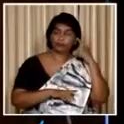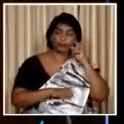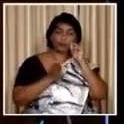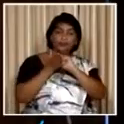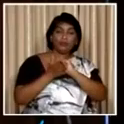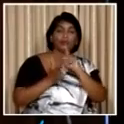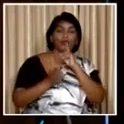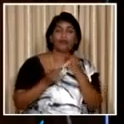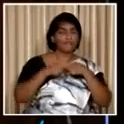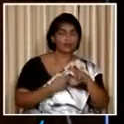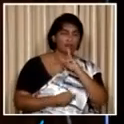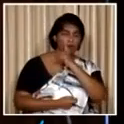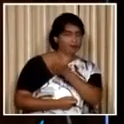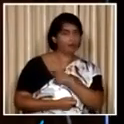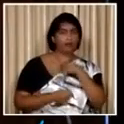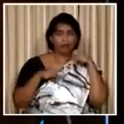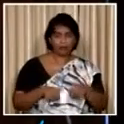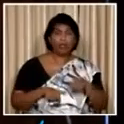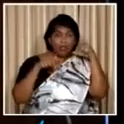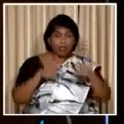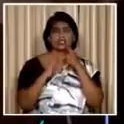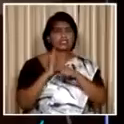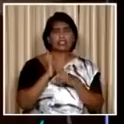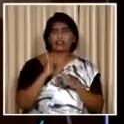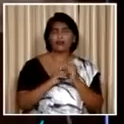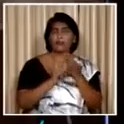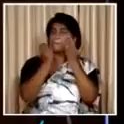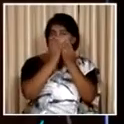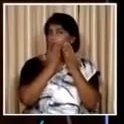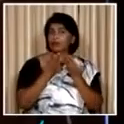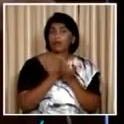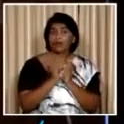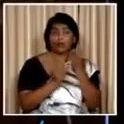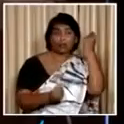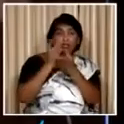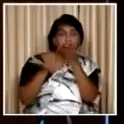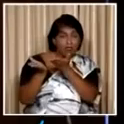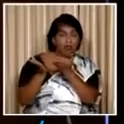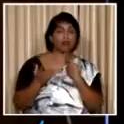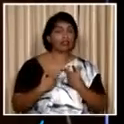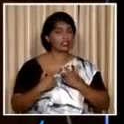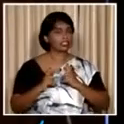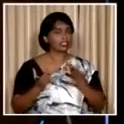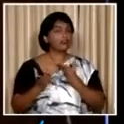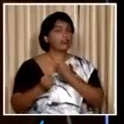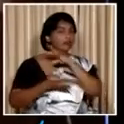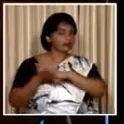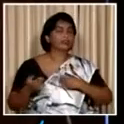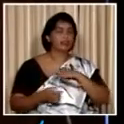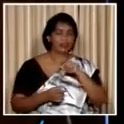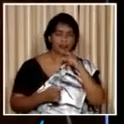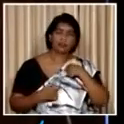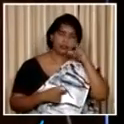පෝස්ටර් ගාපුවම ඇහුවා කොහෙන්ද සල්ලි කියලා. හැයි දෙයියනේ මුන් දැන් කොහොමද සල්ලි වේදම් කරන්නේ? පෙන්නන්නකෝ Tamanට සල්ලි යම් වෙන්නේ මෙතනින්. Taman ජීවත් වෙන්නේ මෙතනින් කියන එක. දැන්